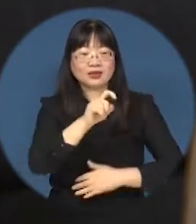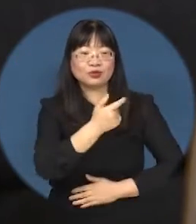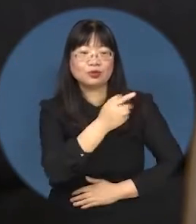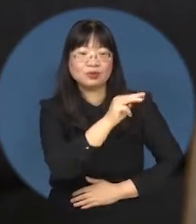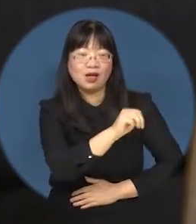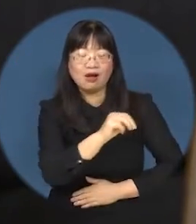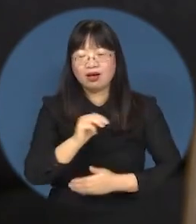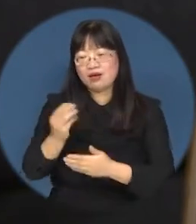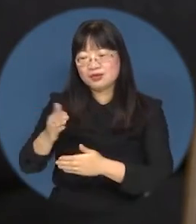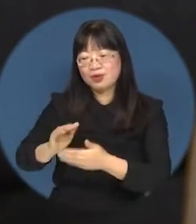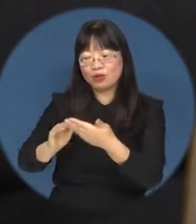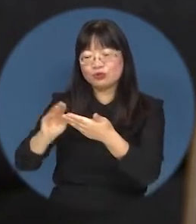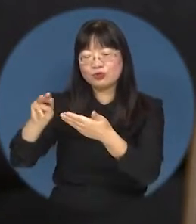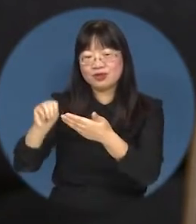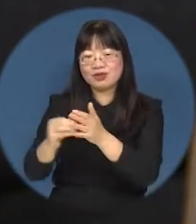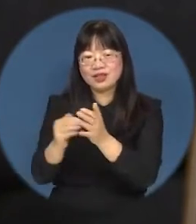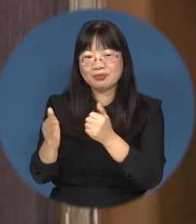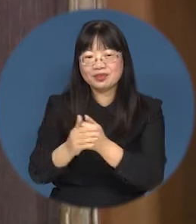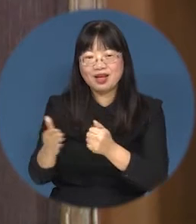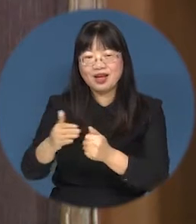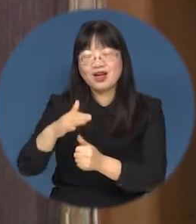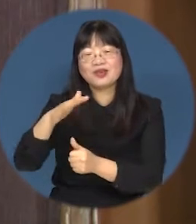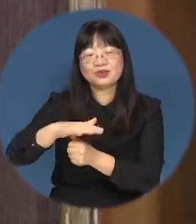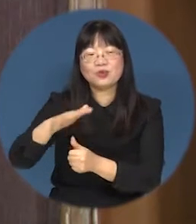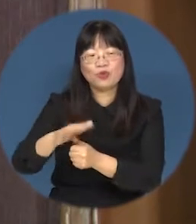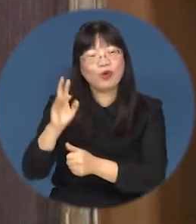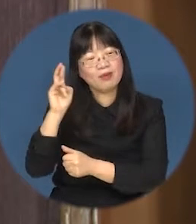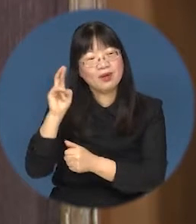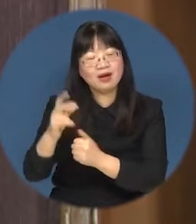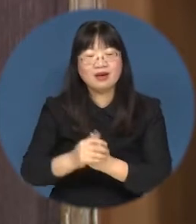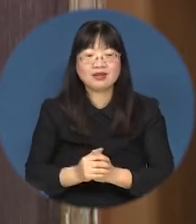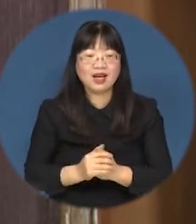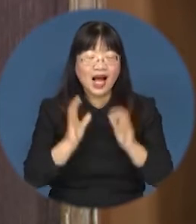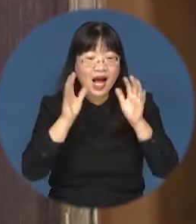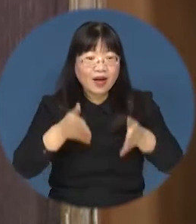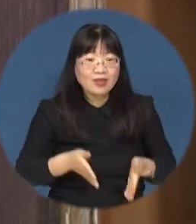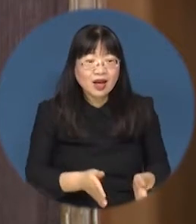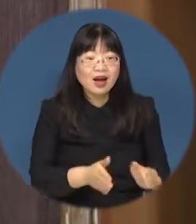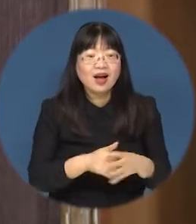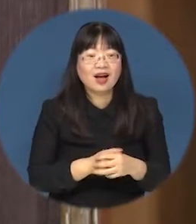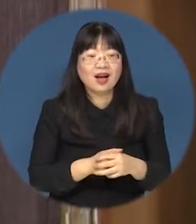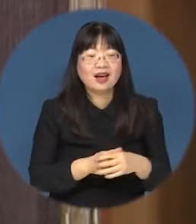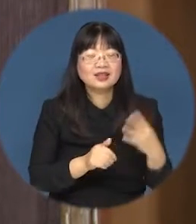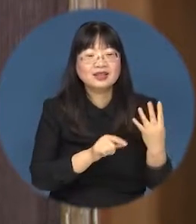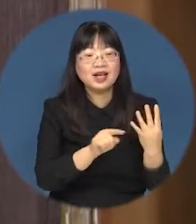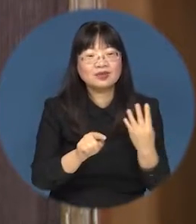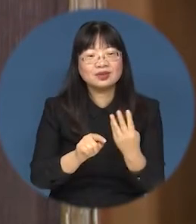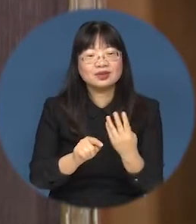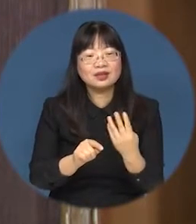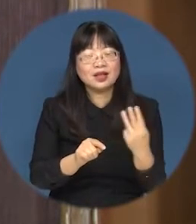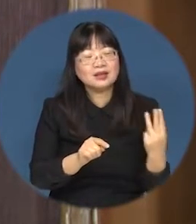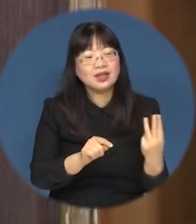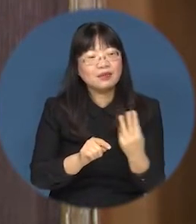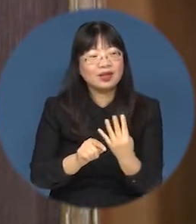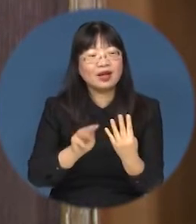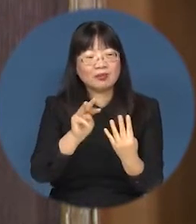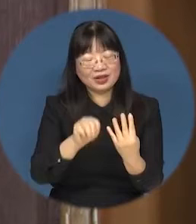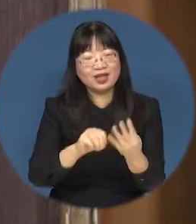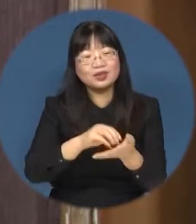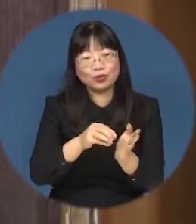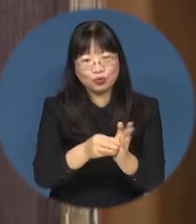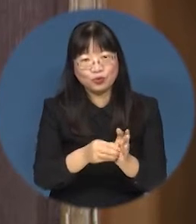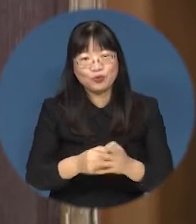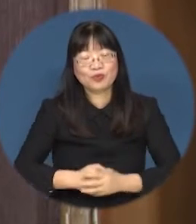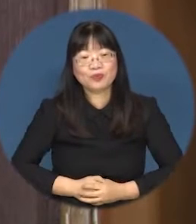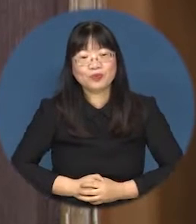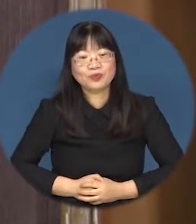한 9m니까. 예, 예. 아. 근데 이제 새끼가 나면은 3, 4m? 예. 그 정도 크기가 되죠.